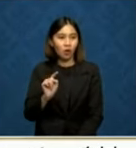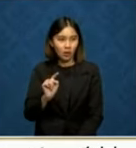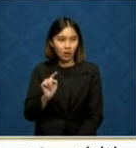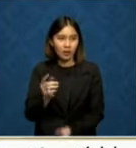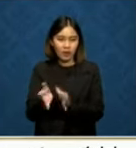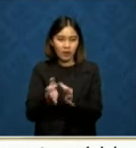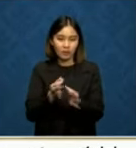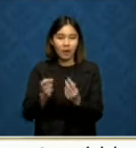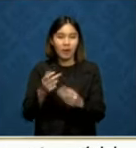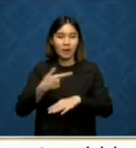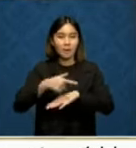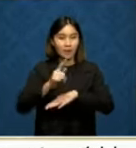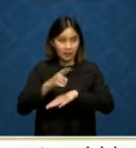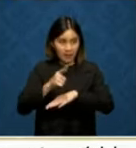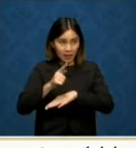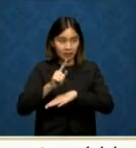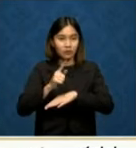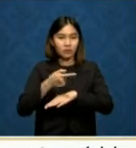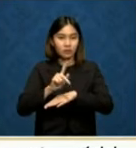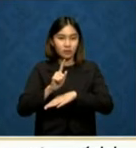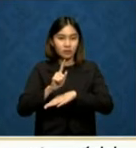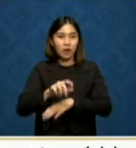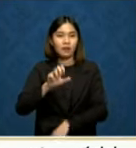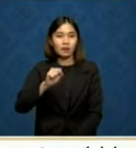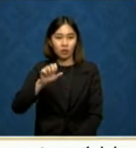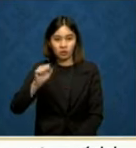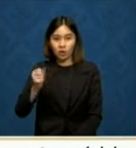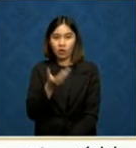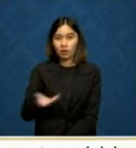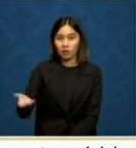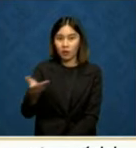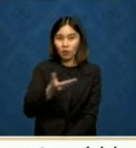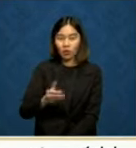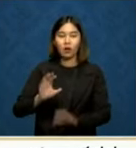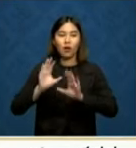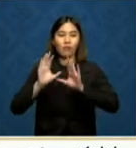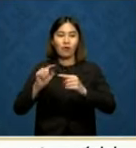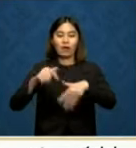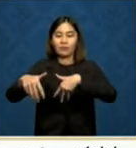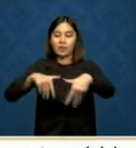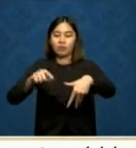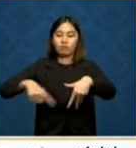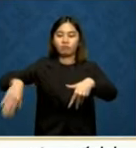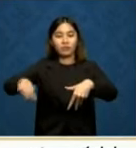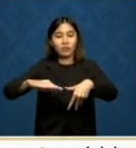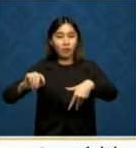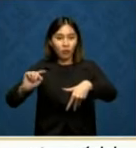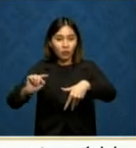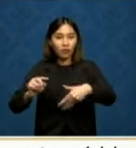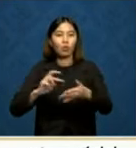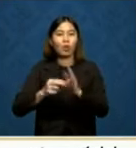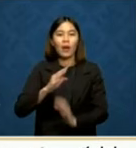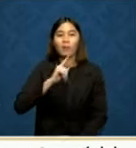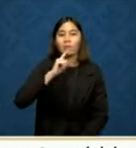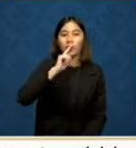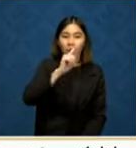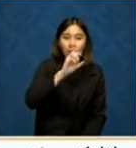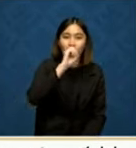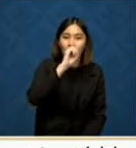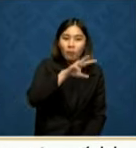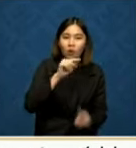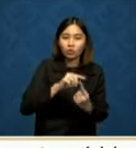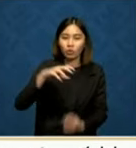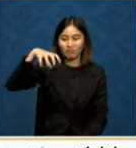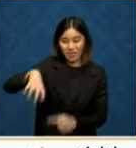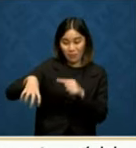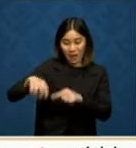ท่ประทานและต่อนสอนสอนนะคะ ผานไปถึงพระชชนด้วยวาสามารถไปร้องเรีนที่สภา